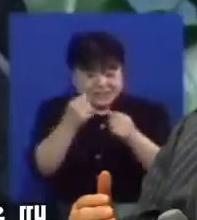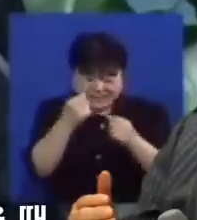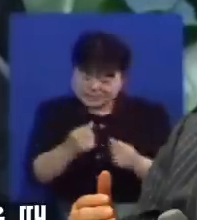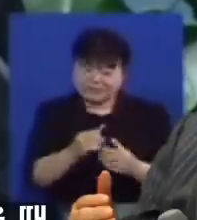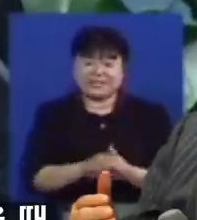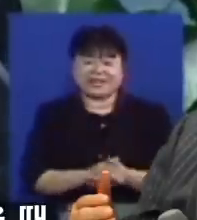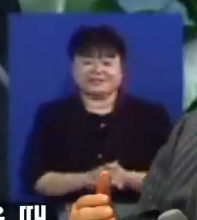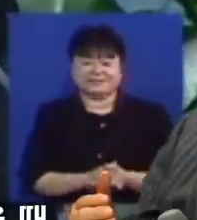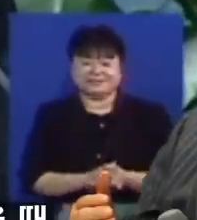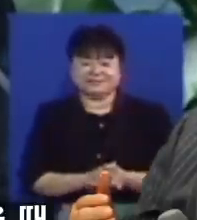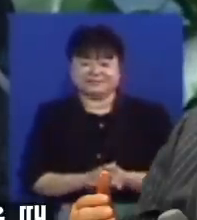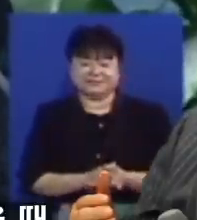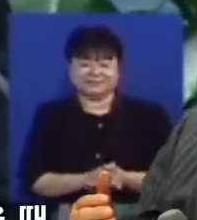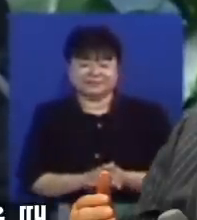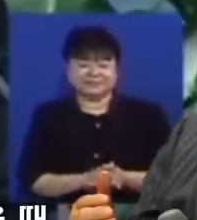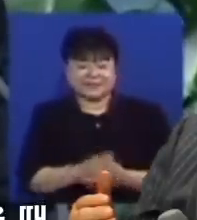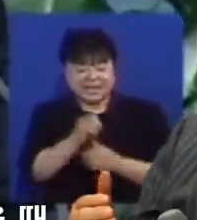계십니다.